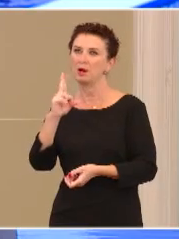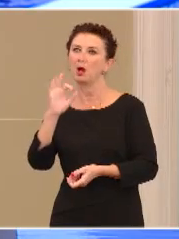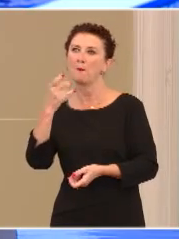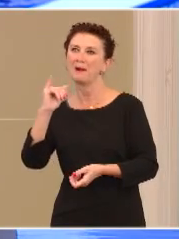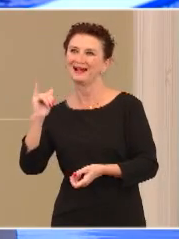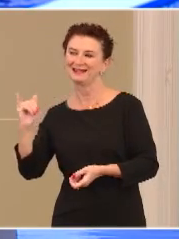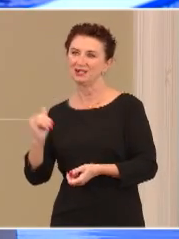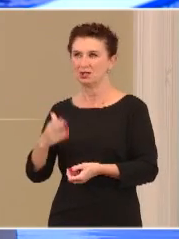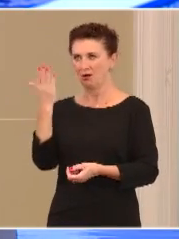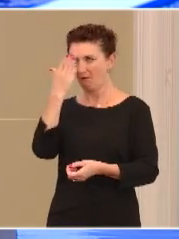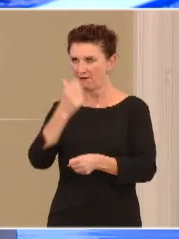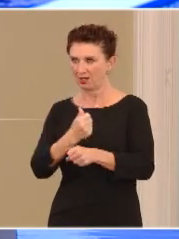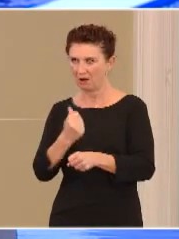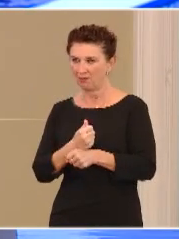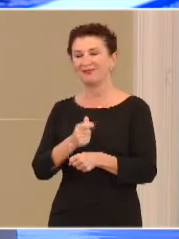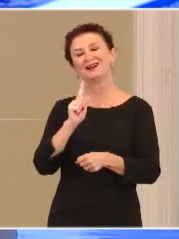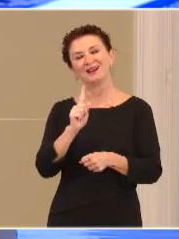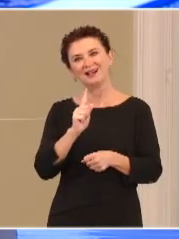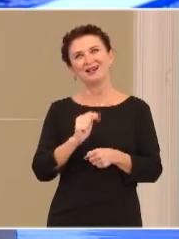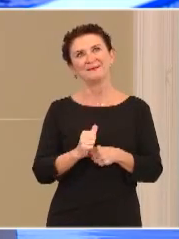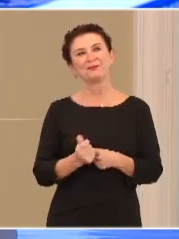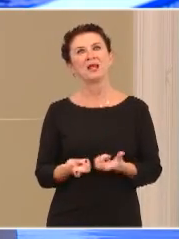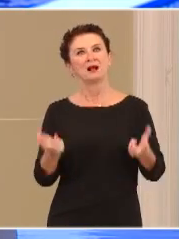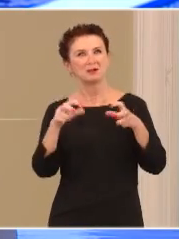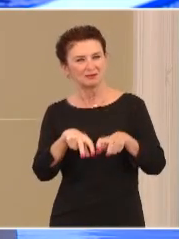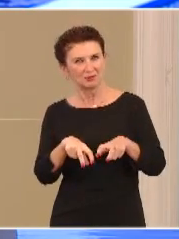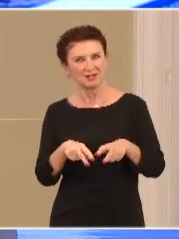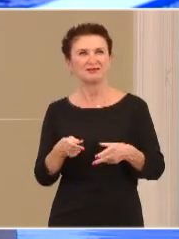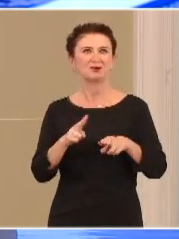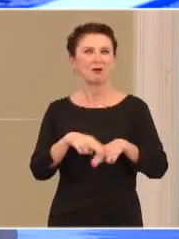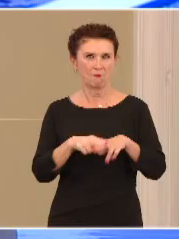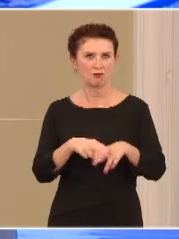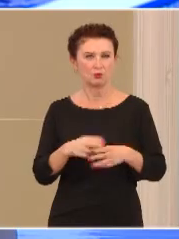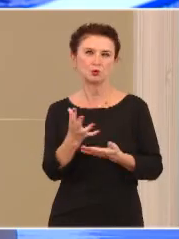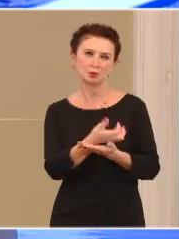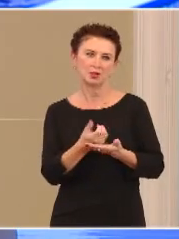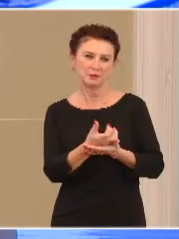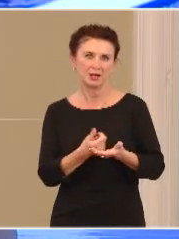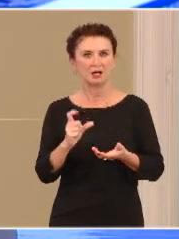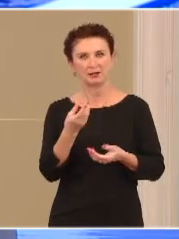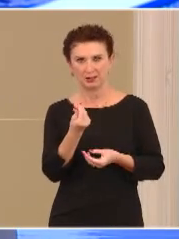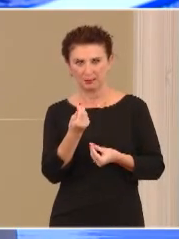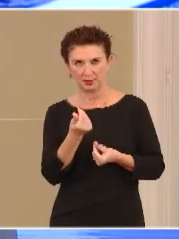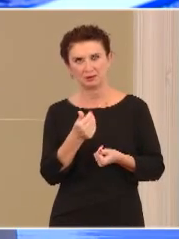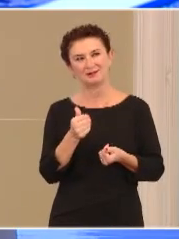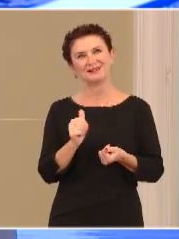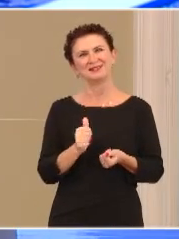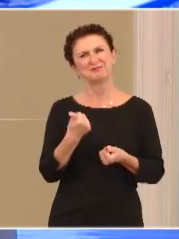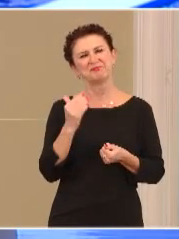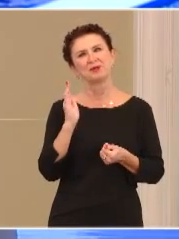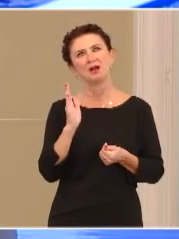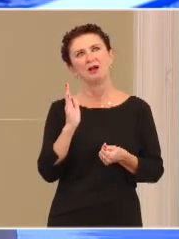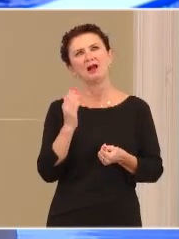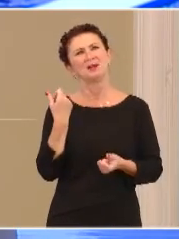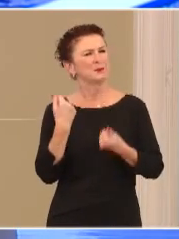tworzenie tego funduszu i zebranie kapitału, który by na dzisiaj pozwolił na dotrzymanie terminów,